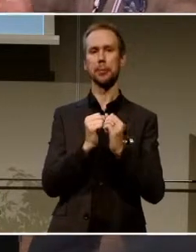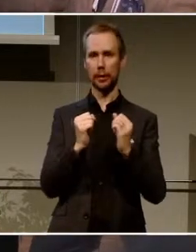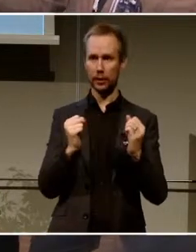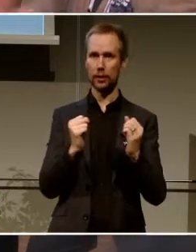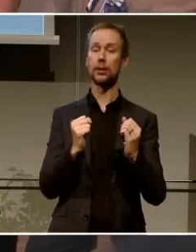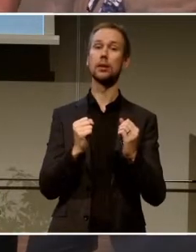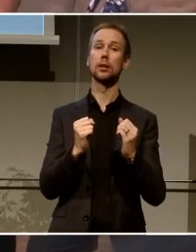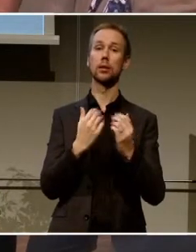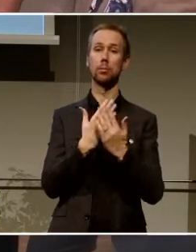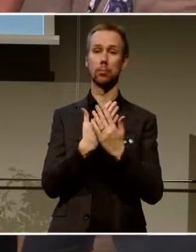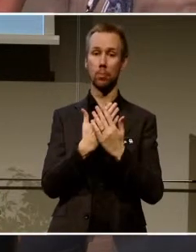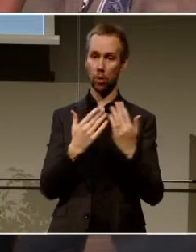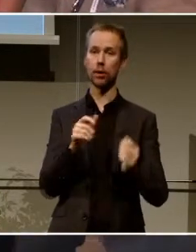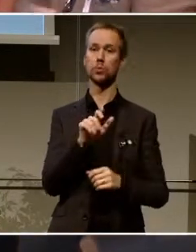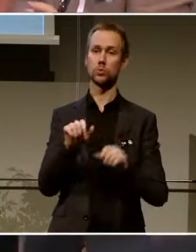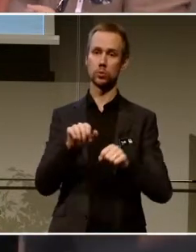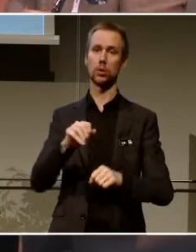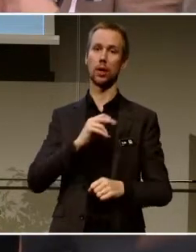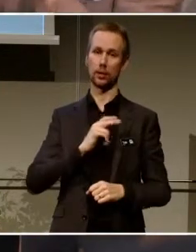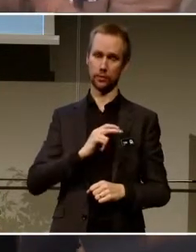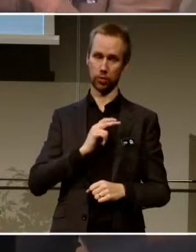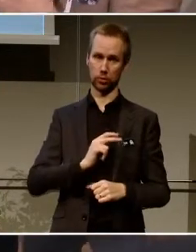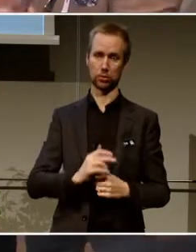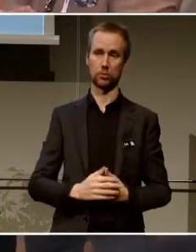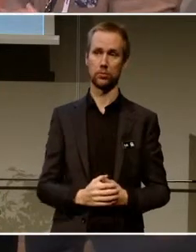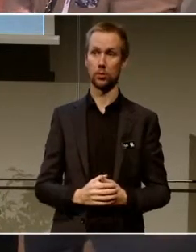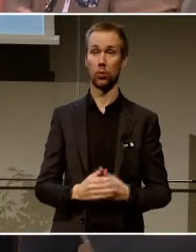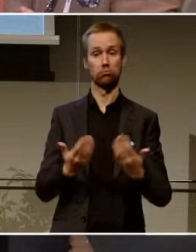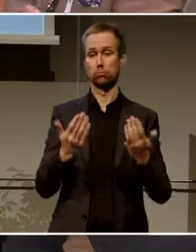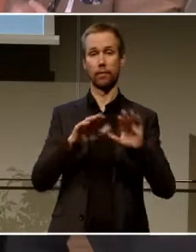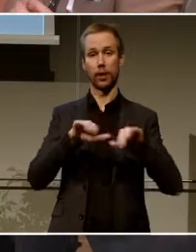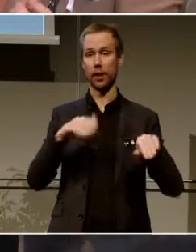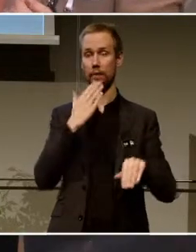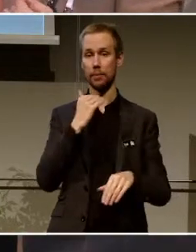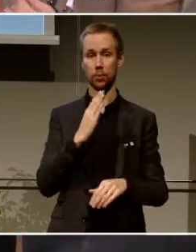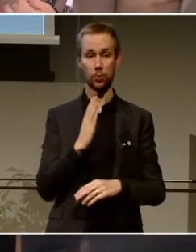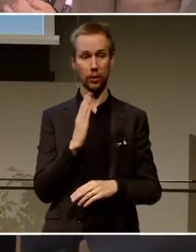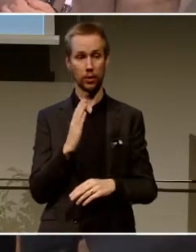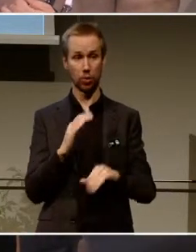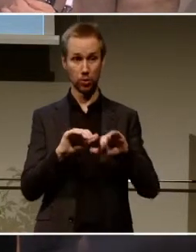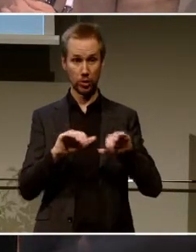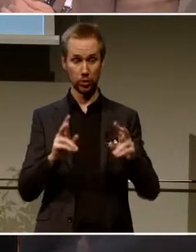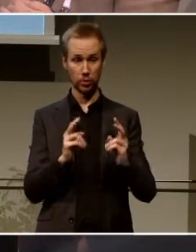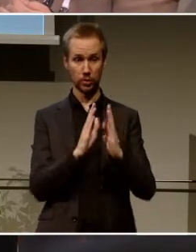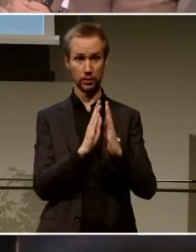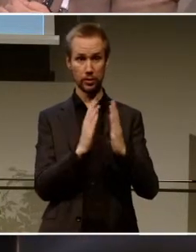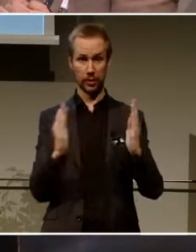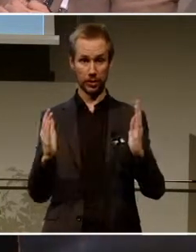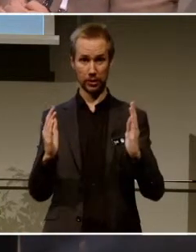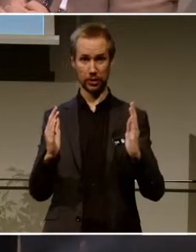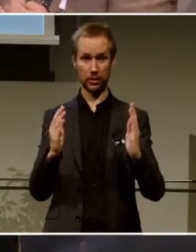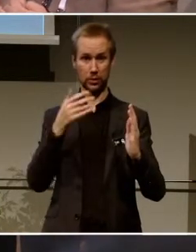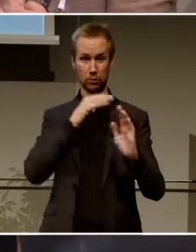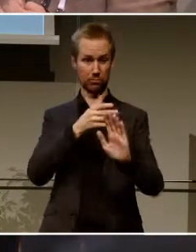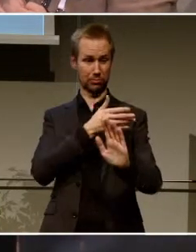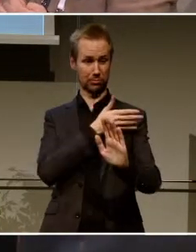måste faktiskt hoppa fram och ta den här stafettpinnen. Det kan nog vara lite olika personer. Och skillnaden är väl att bibliotek liksom historiskt alltid har varit i